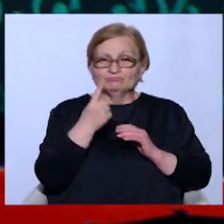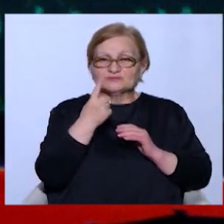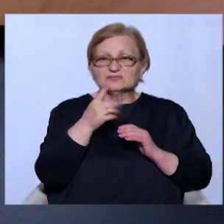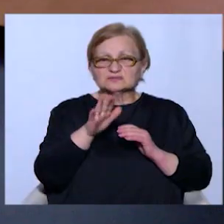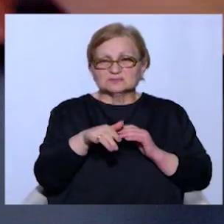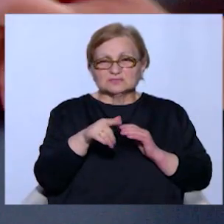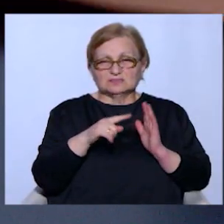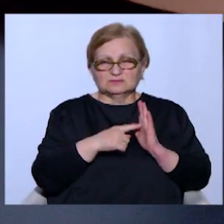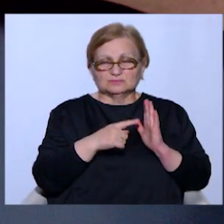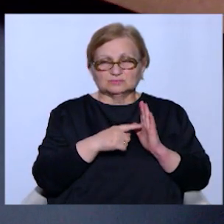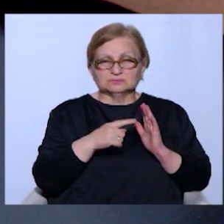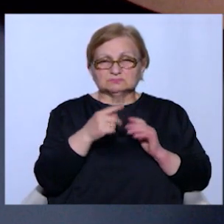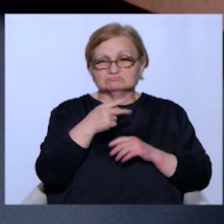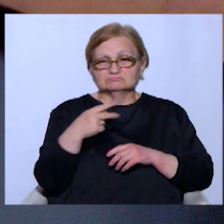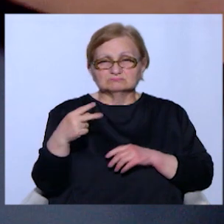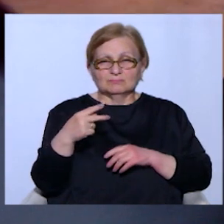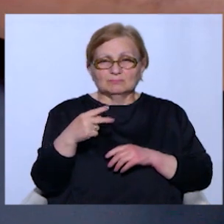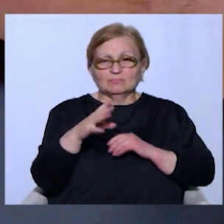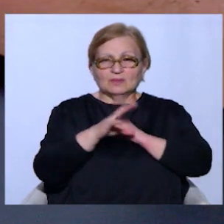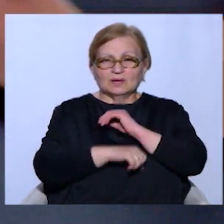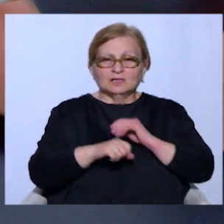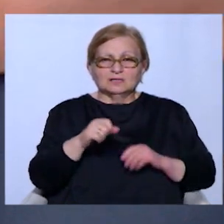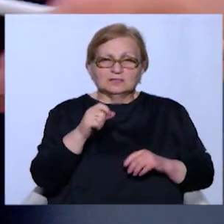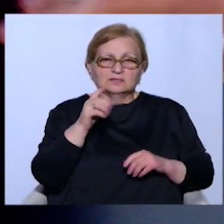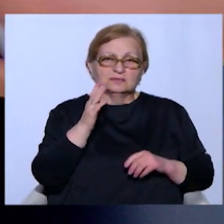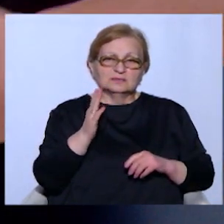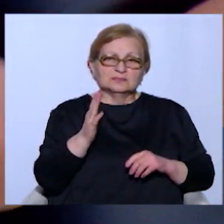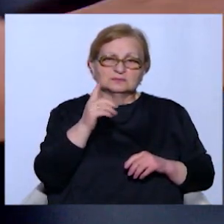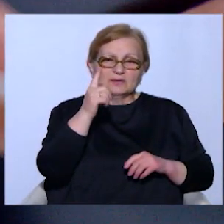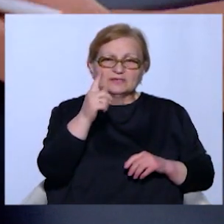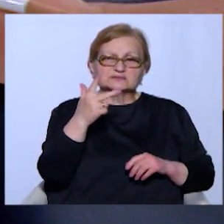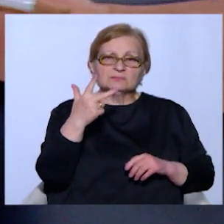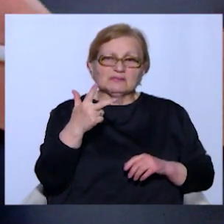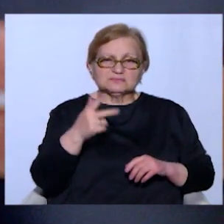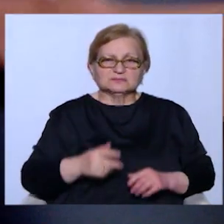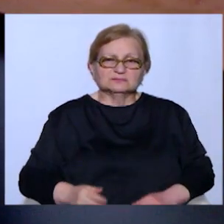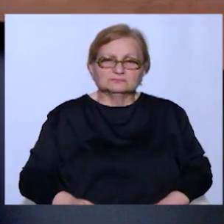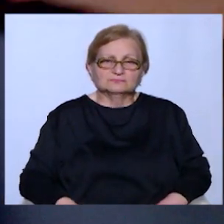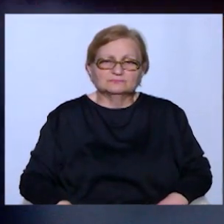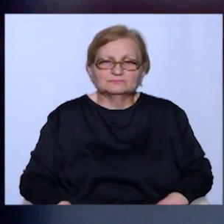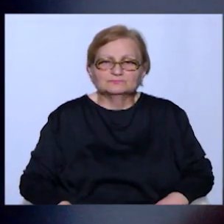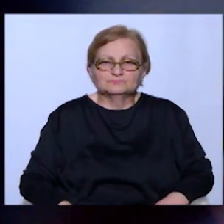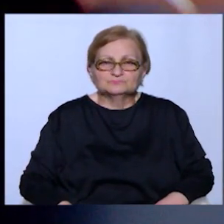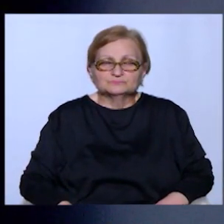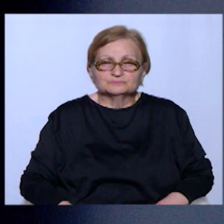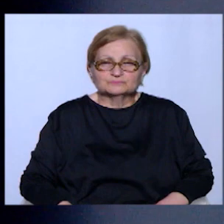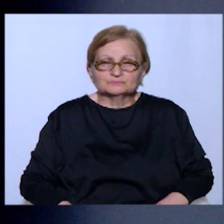1 და შესაბამისად საბოლოო ალბათობა 12-36 და 1/3 გამოვა. ესეც კარგად ლამაზად დავწერ